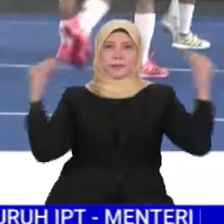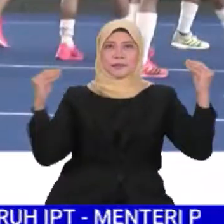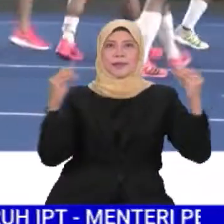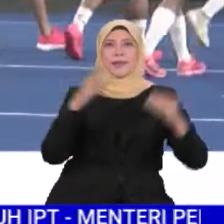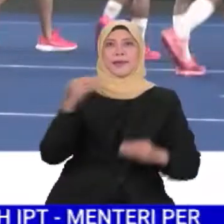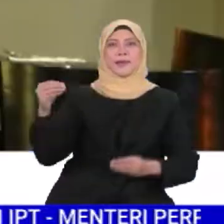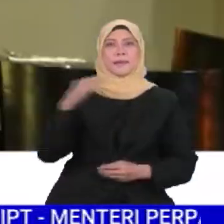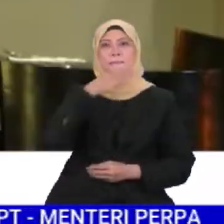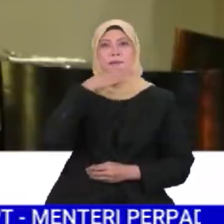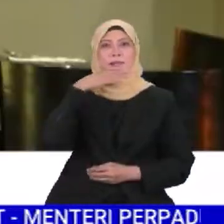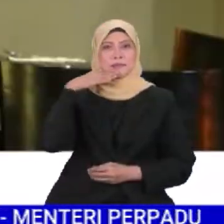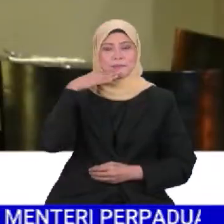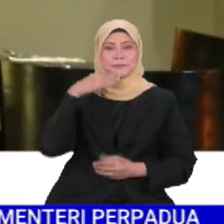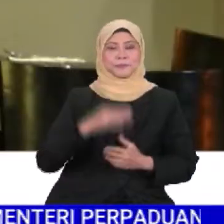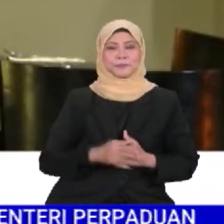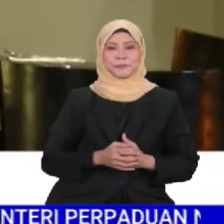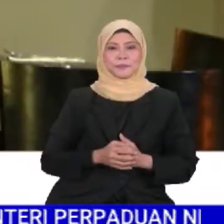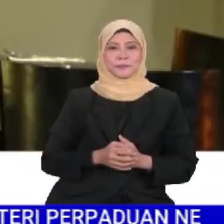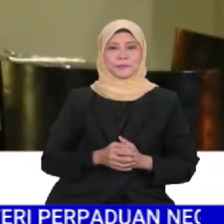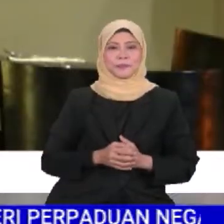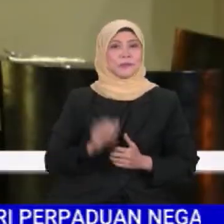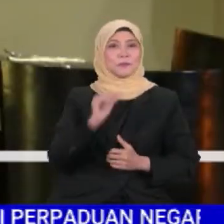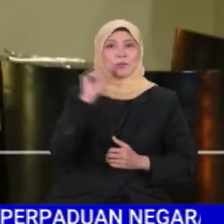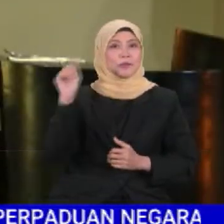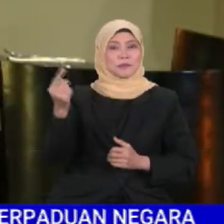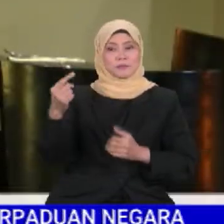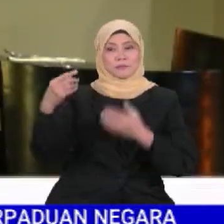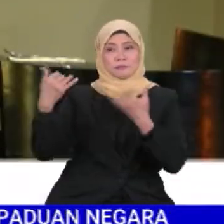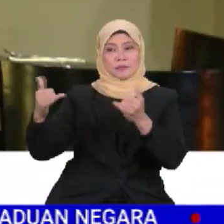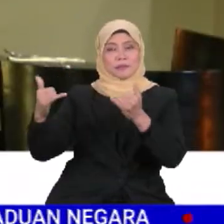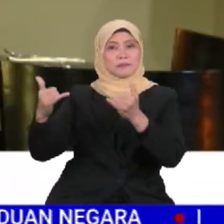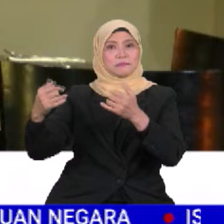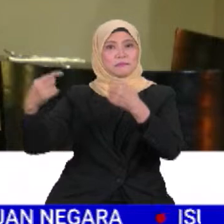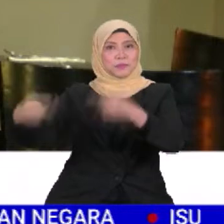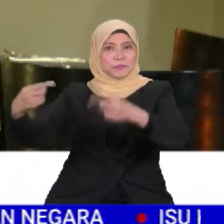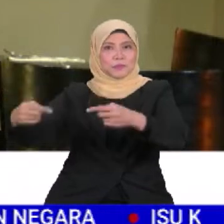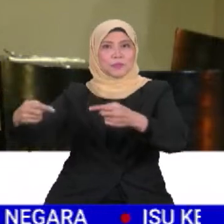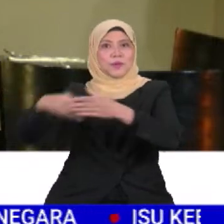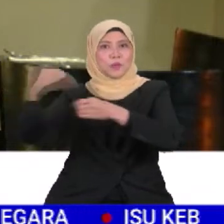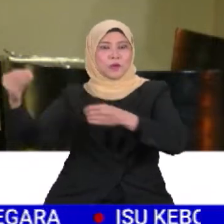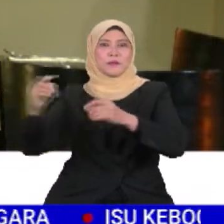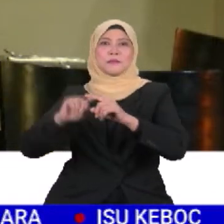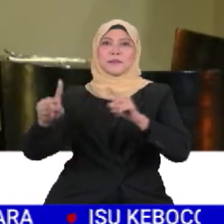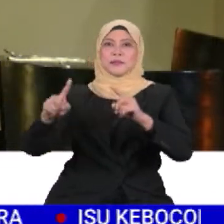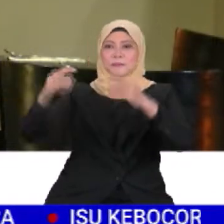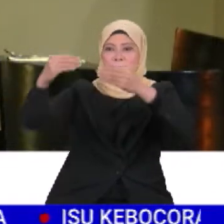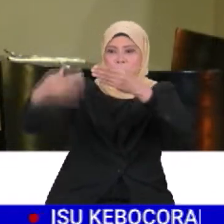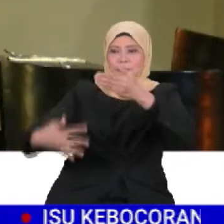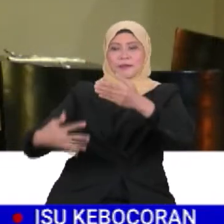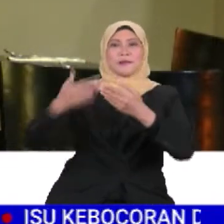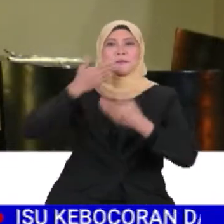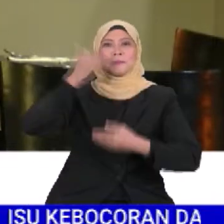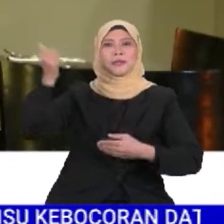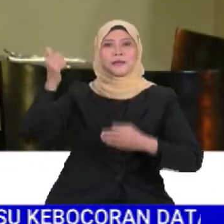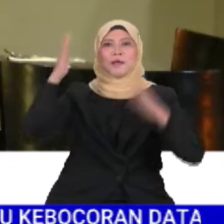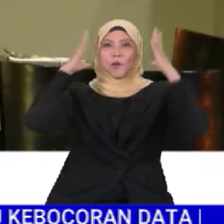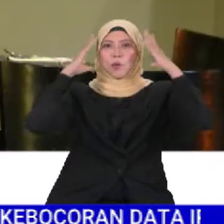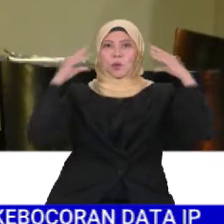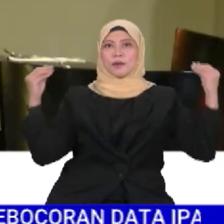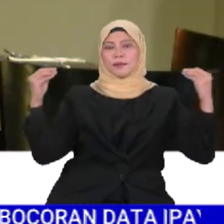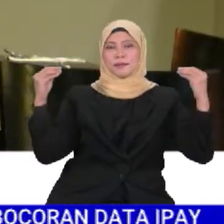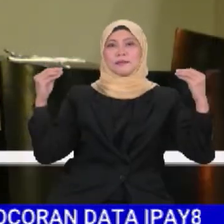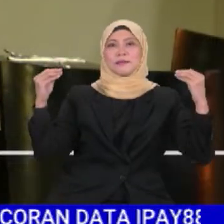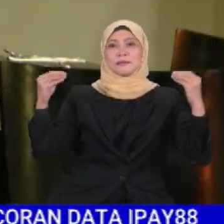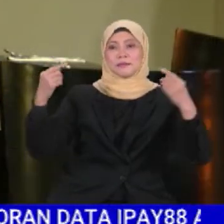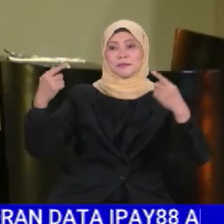Belgium. Bukan saja bermain di Liga Luar tetapi bermain di Liga yang terbaik. Iaitu dalam di Holland dipanggil Hofklasse